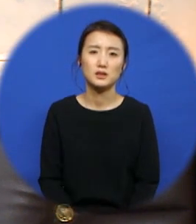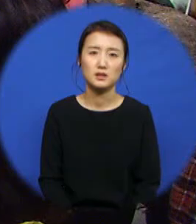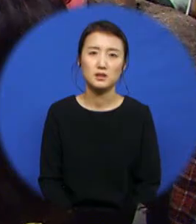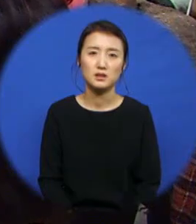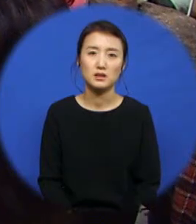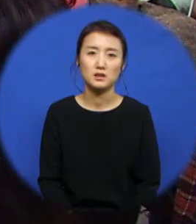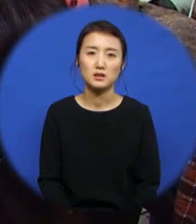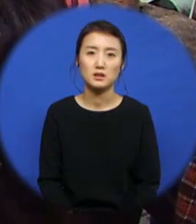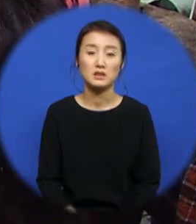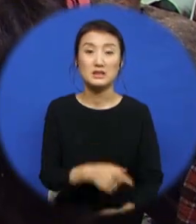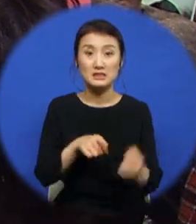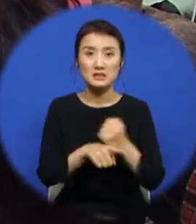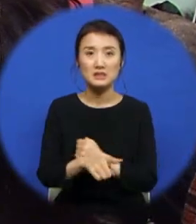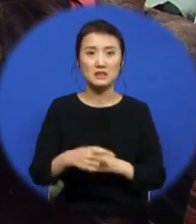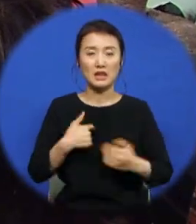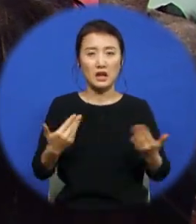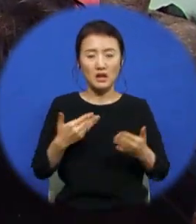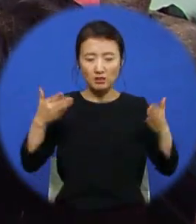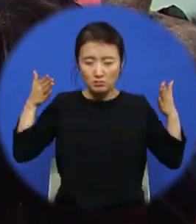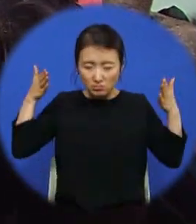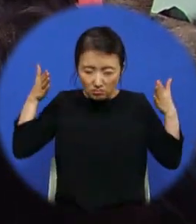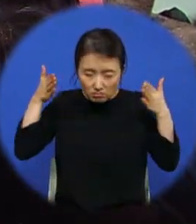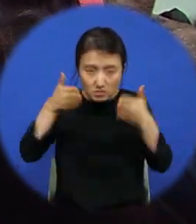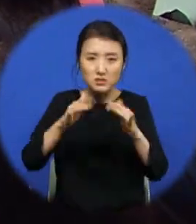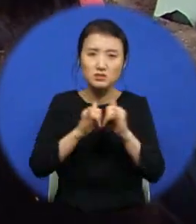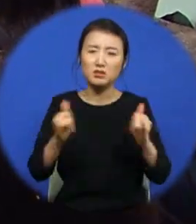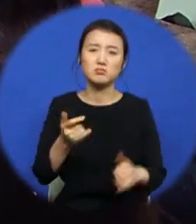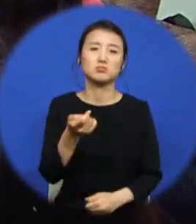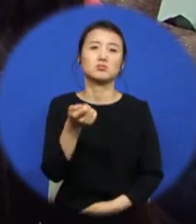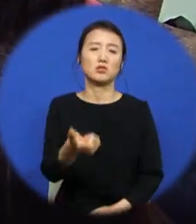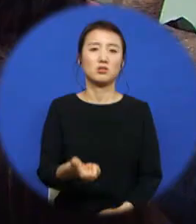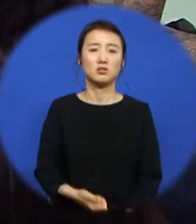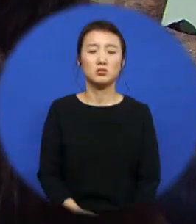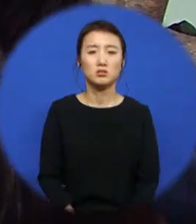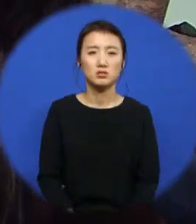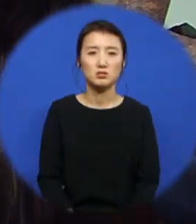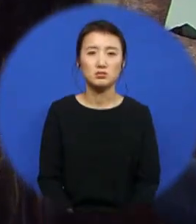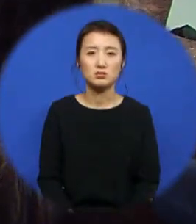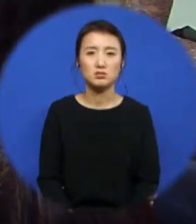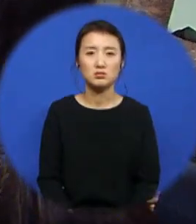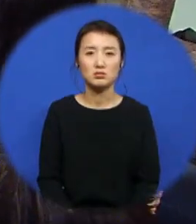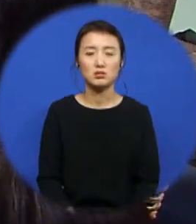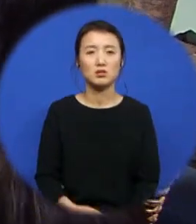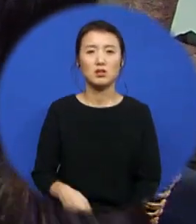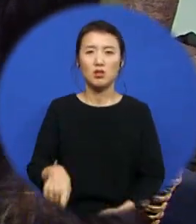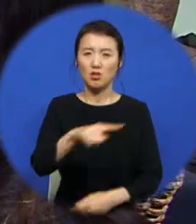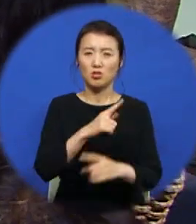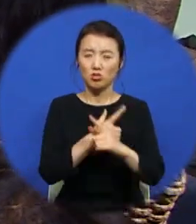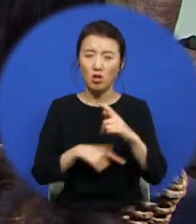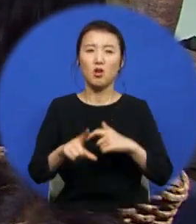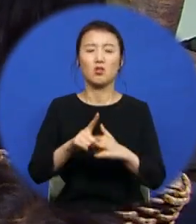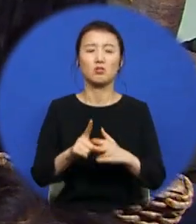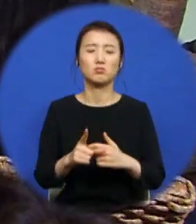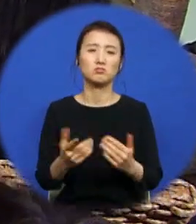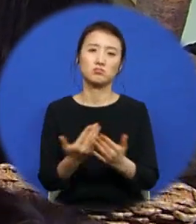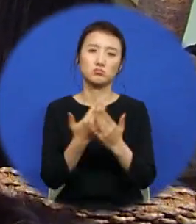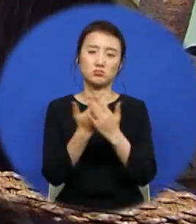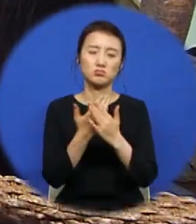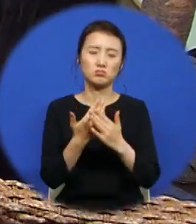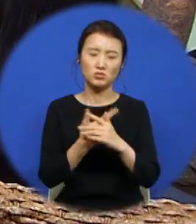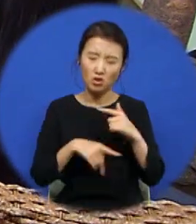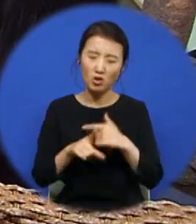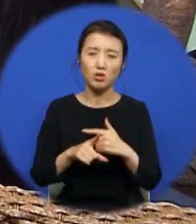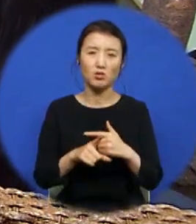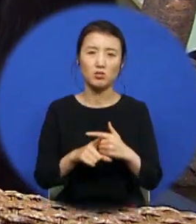자기 일에 미친 상황에 별로 없는 겁니다 굉장한 우리 좀더 분발 했으면 좋겠습니다 저는 말과 걸린 아이는